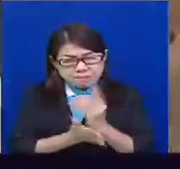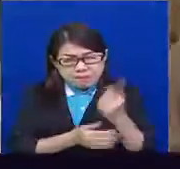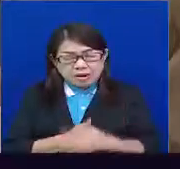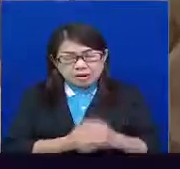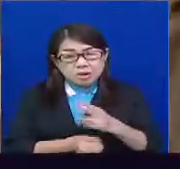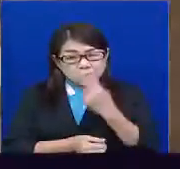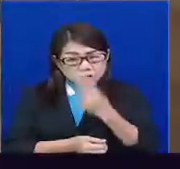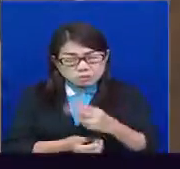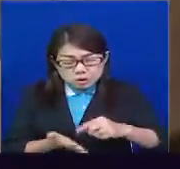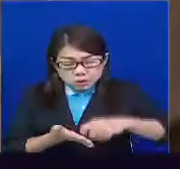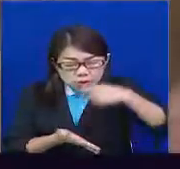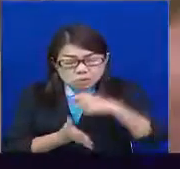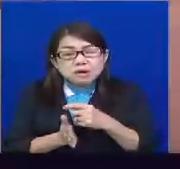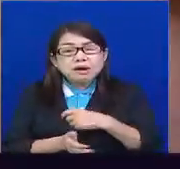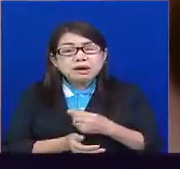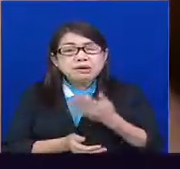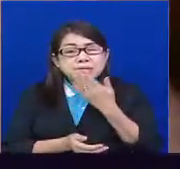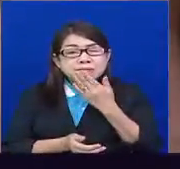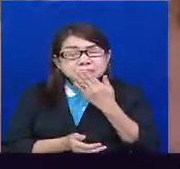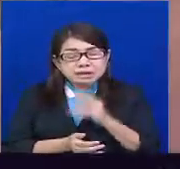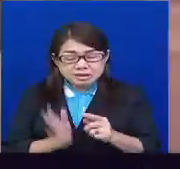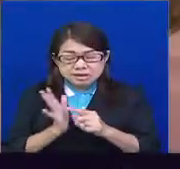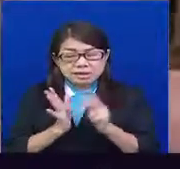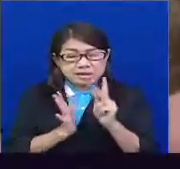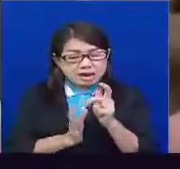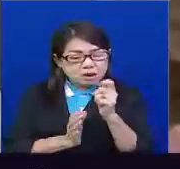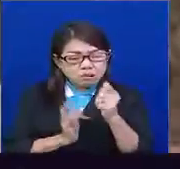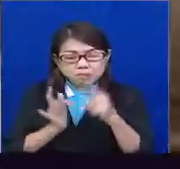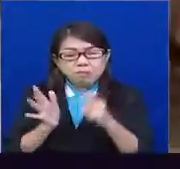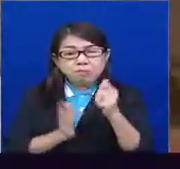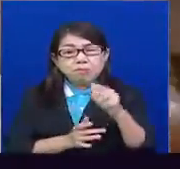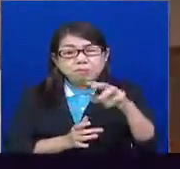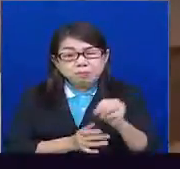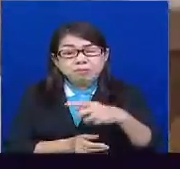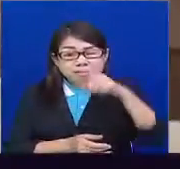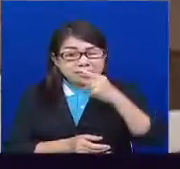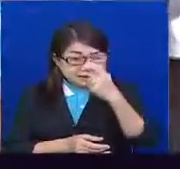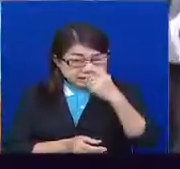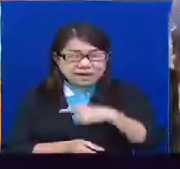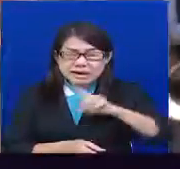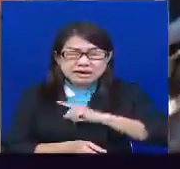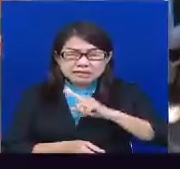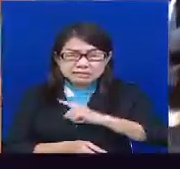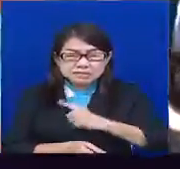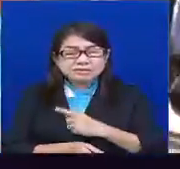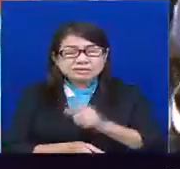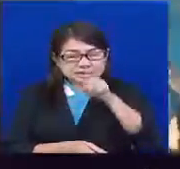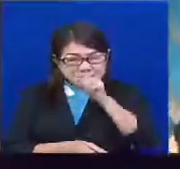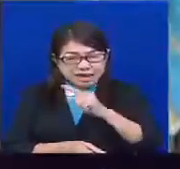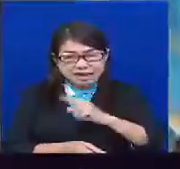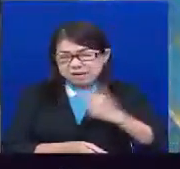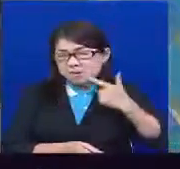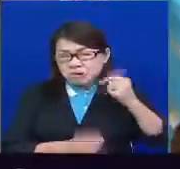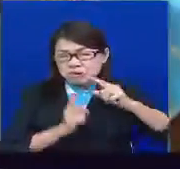ด้วยตนเองโดยบอกว่าเป็นแกงอ่อมไก่ที่อร่อยที่สุดในโลกด้วยค่ะก่อนเดินทางกลับ